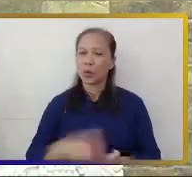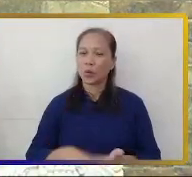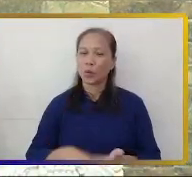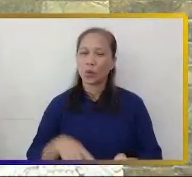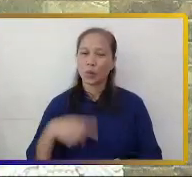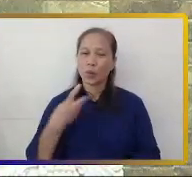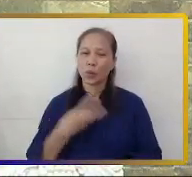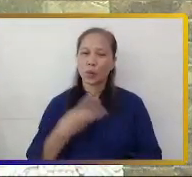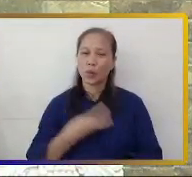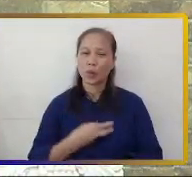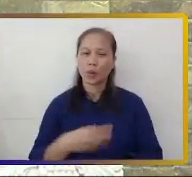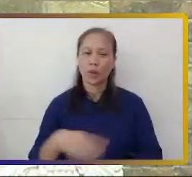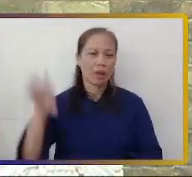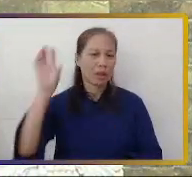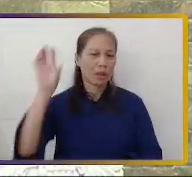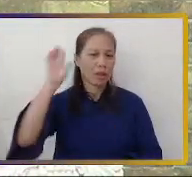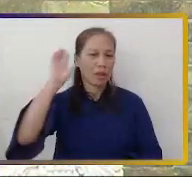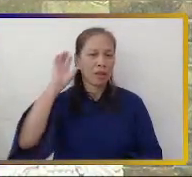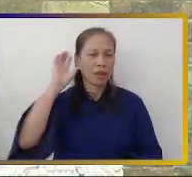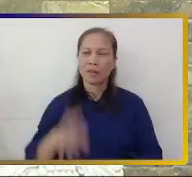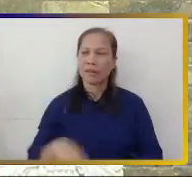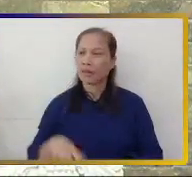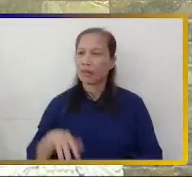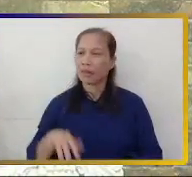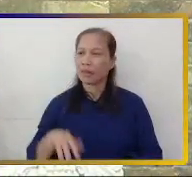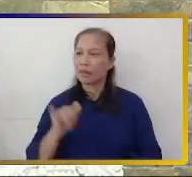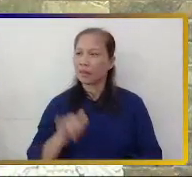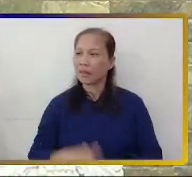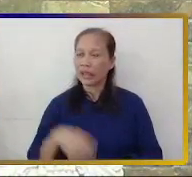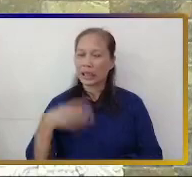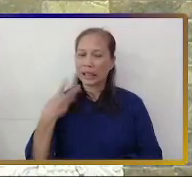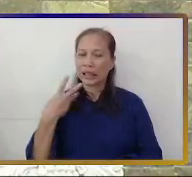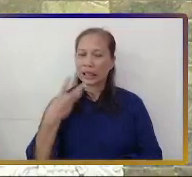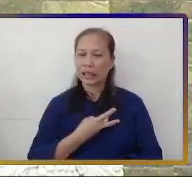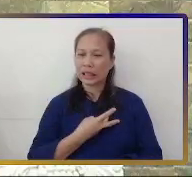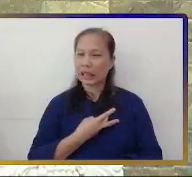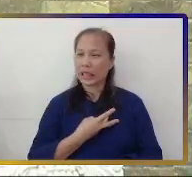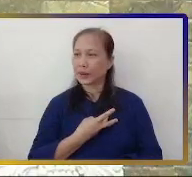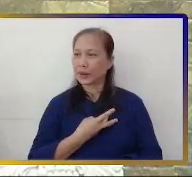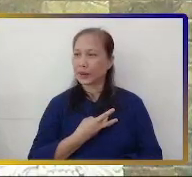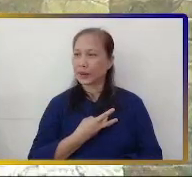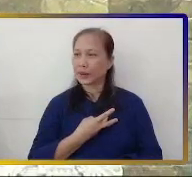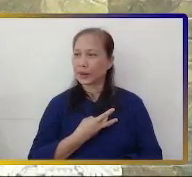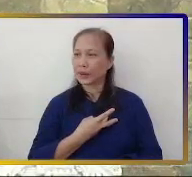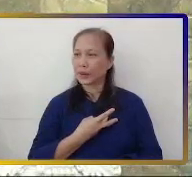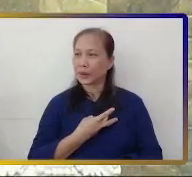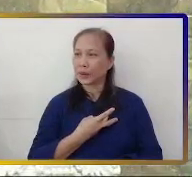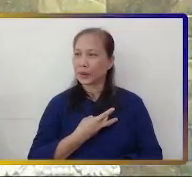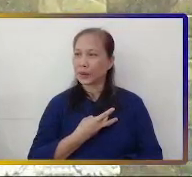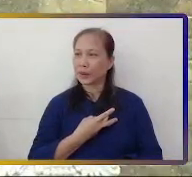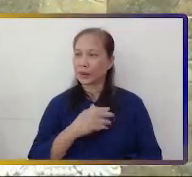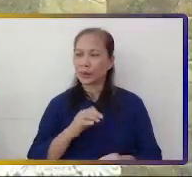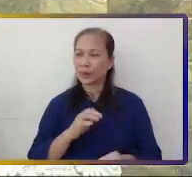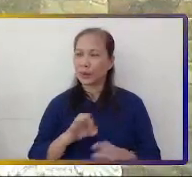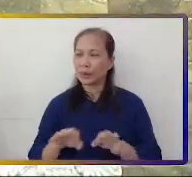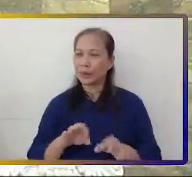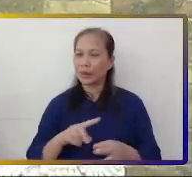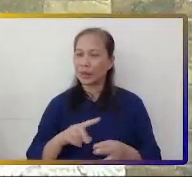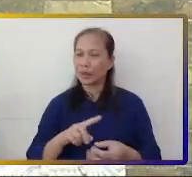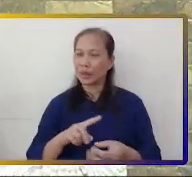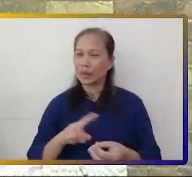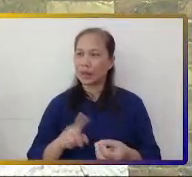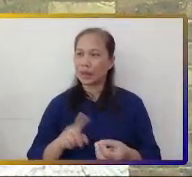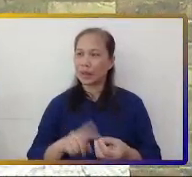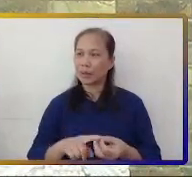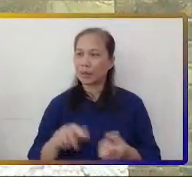denial or pagdeny ng ating pagal sa baptism okay now tuloy po tayo when it comes to baptism ganon lang